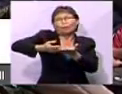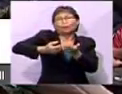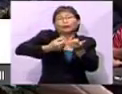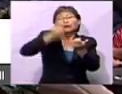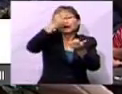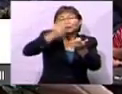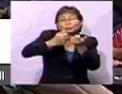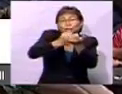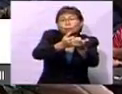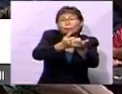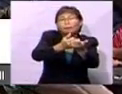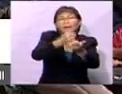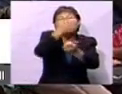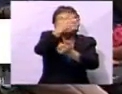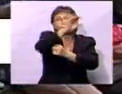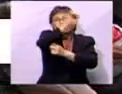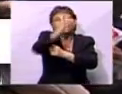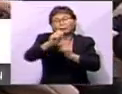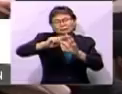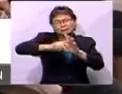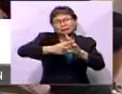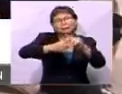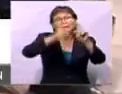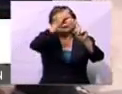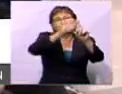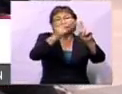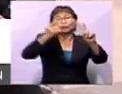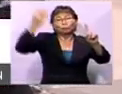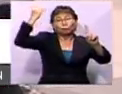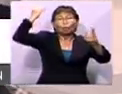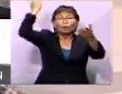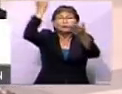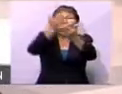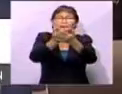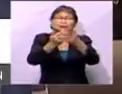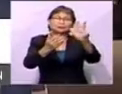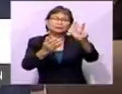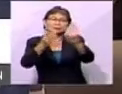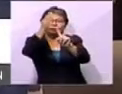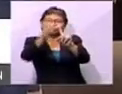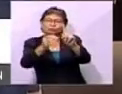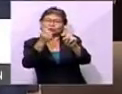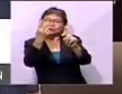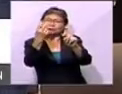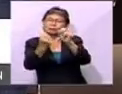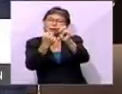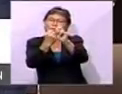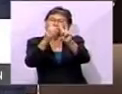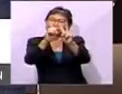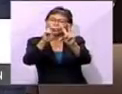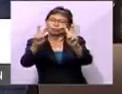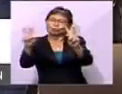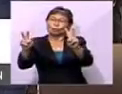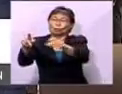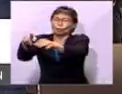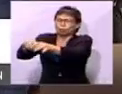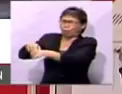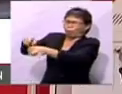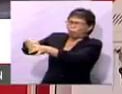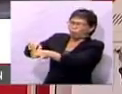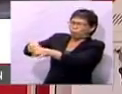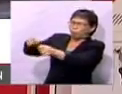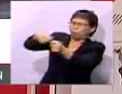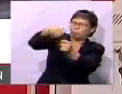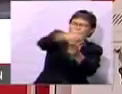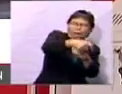kerajaan kepada 15% bermula 1 Januari lalu hingga 31 Disember 2022 akan menarik lebih ramai